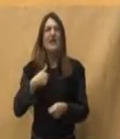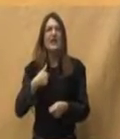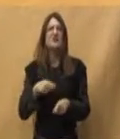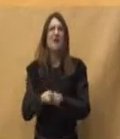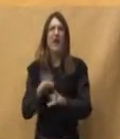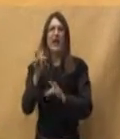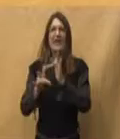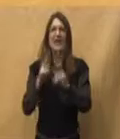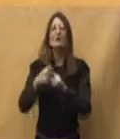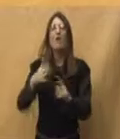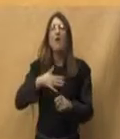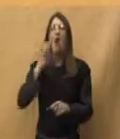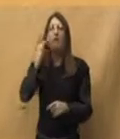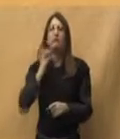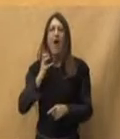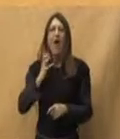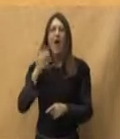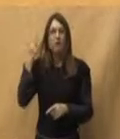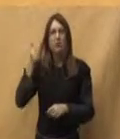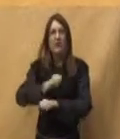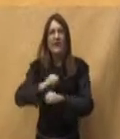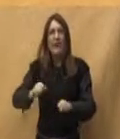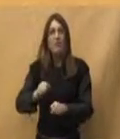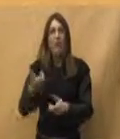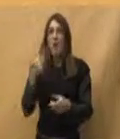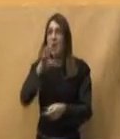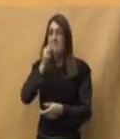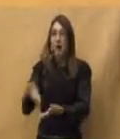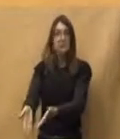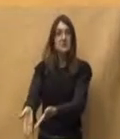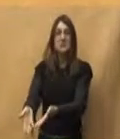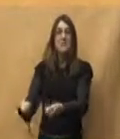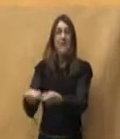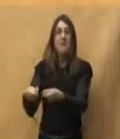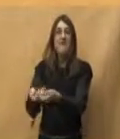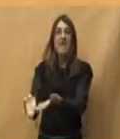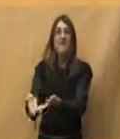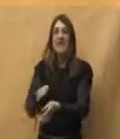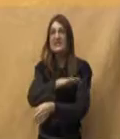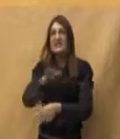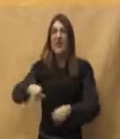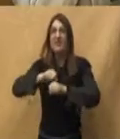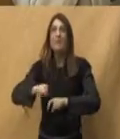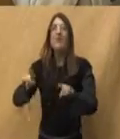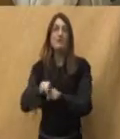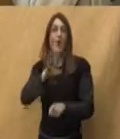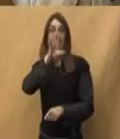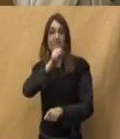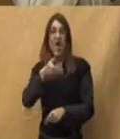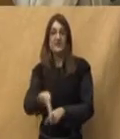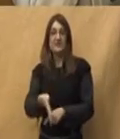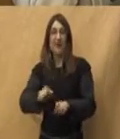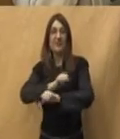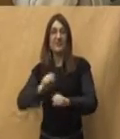genetski debela jer je moja baba bila debela i mama, ali pas nije genetika, a u istoj obitelji gdje su svi debeli i pas ili mačka.